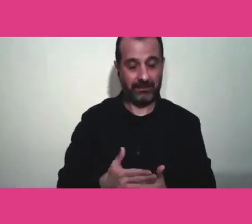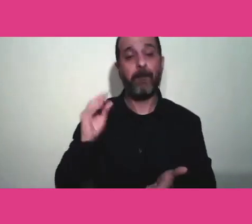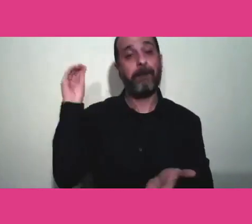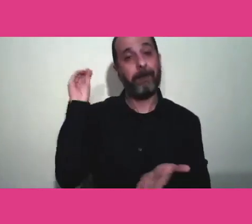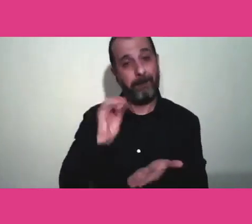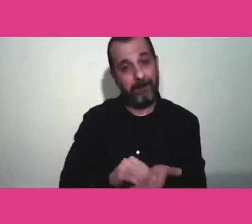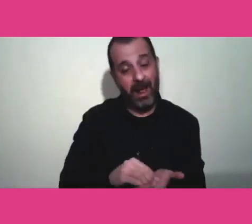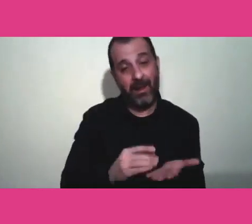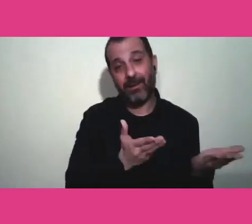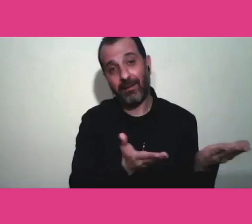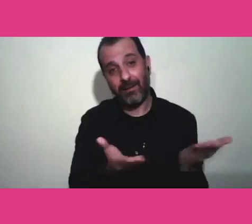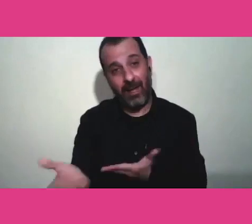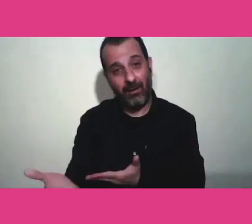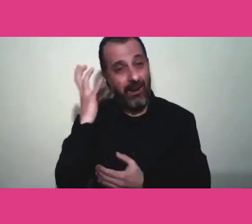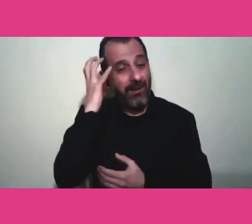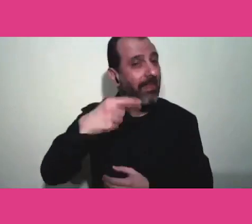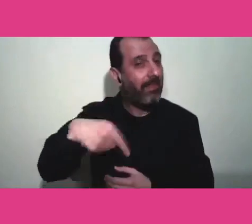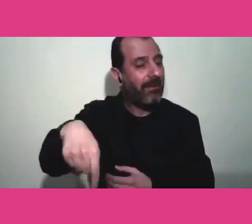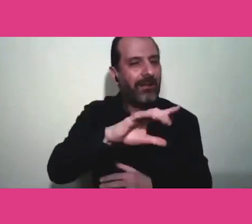να συμμετάσχετε